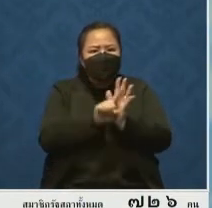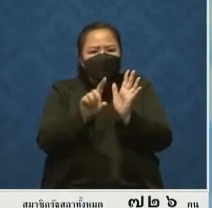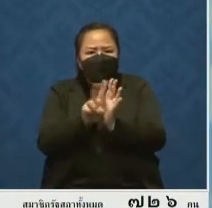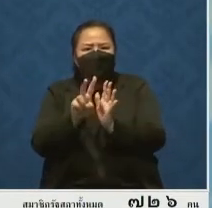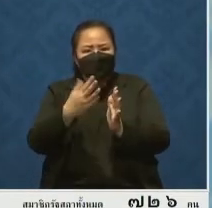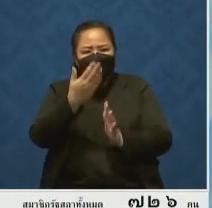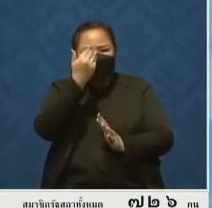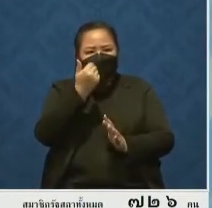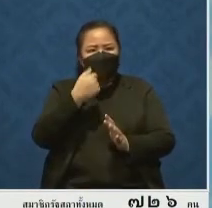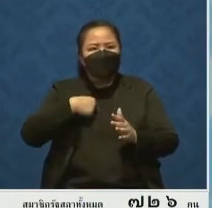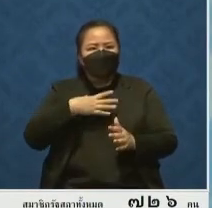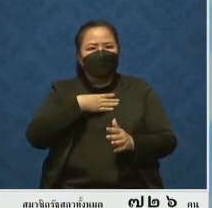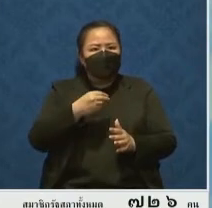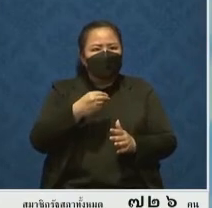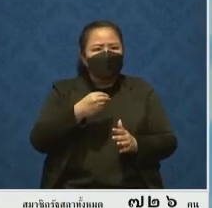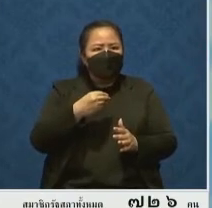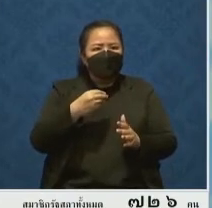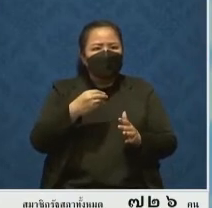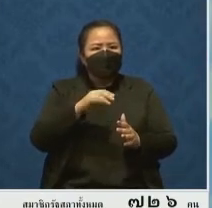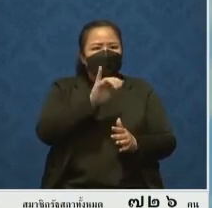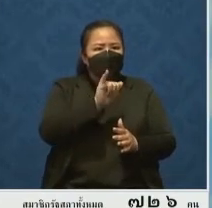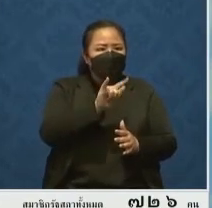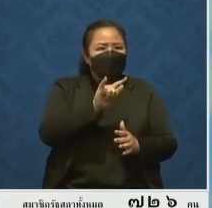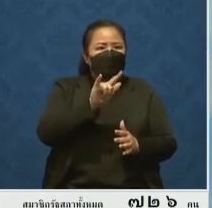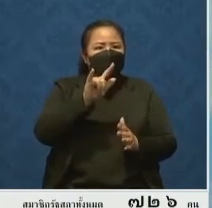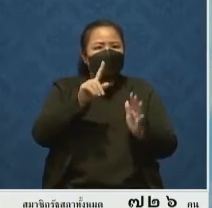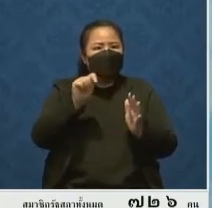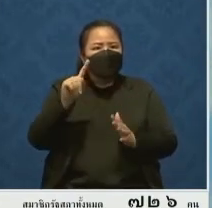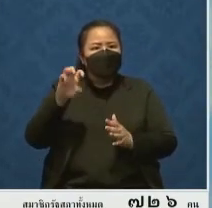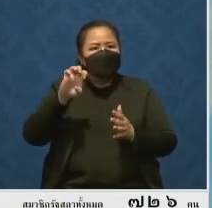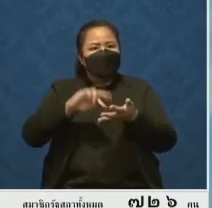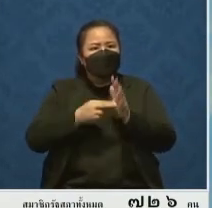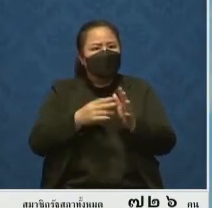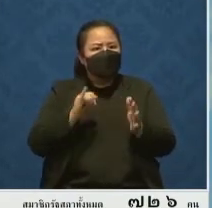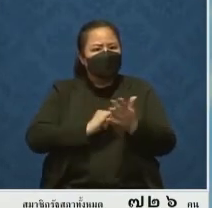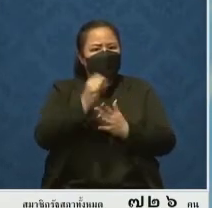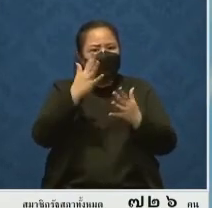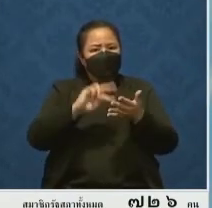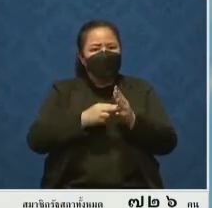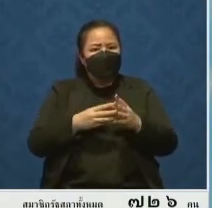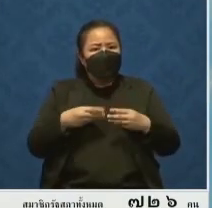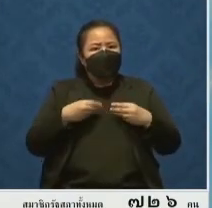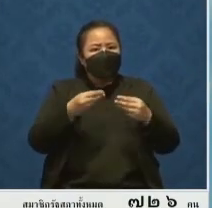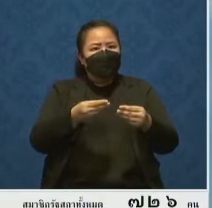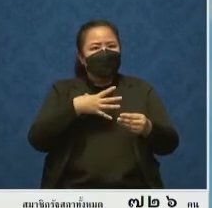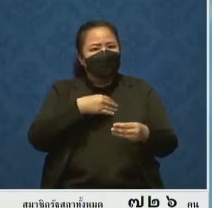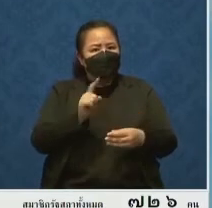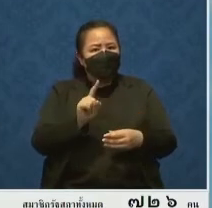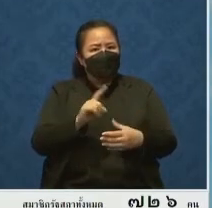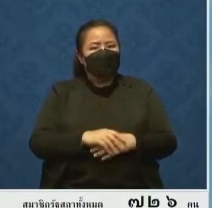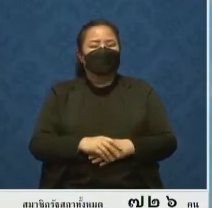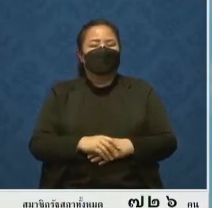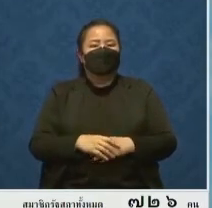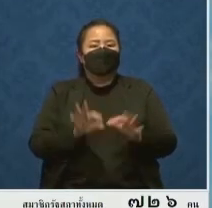ติซึ่งไม่น่าจะถูกต้องผมควรจะให้ความเห็นชอบหรือไม่กับเนื้อความที่มีการแก้ไขนะครับ